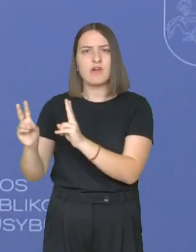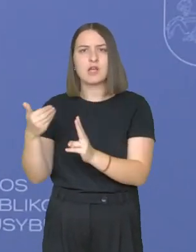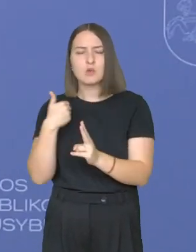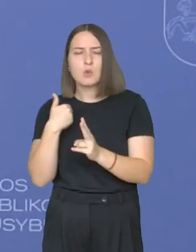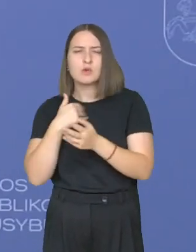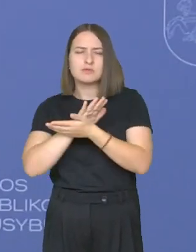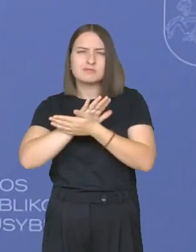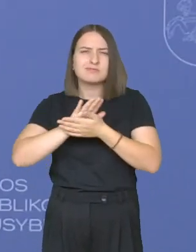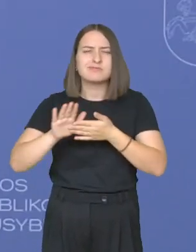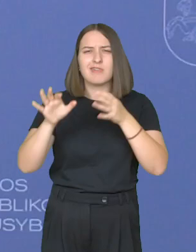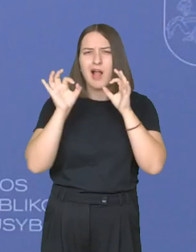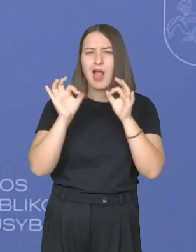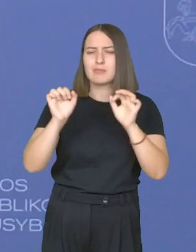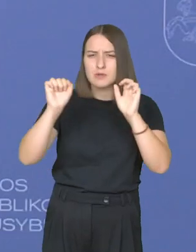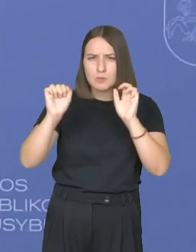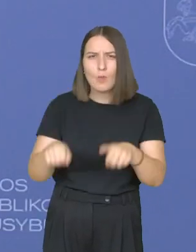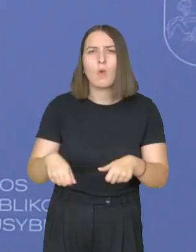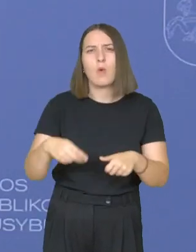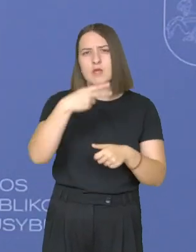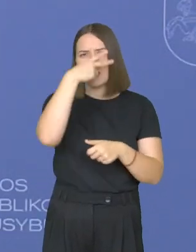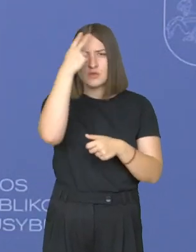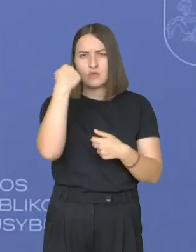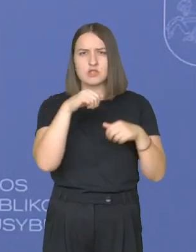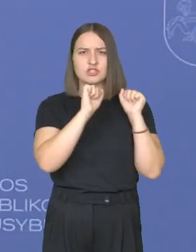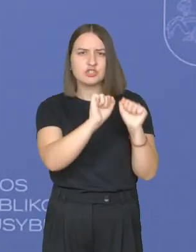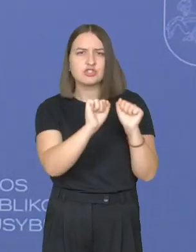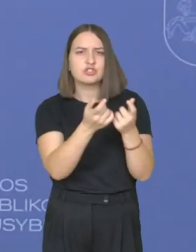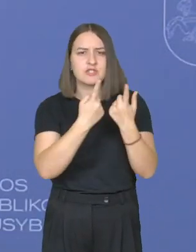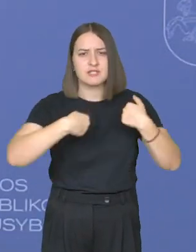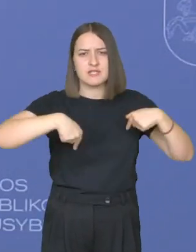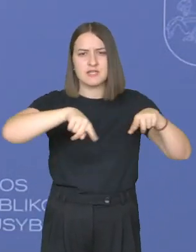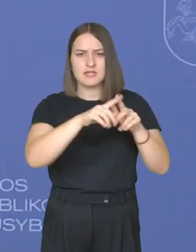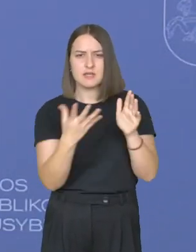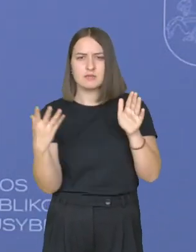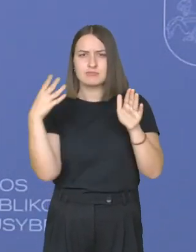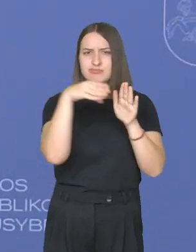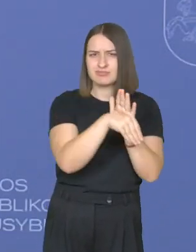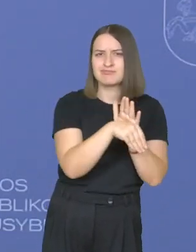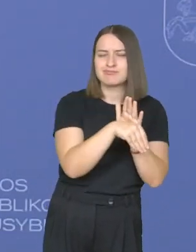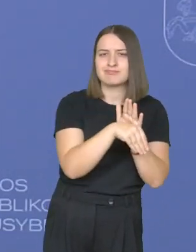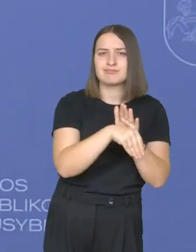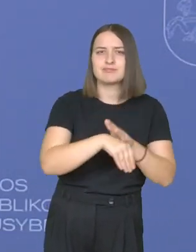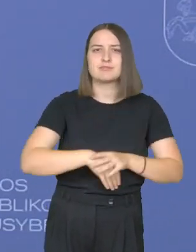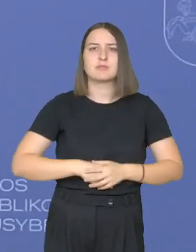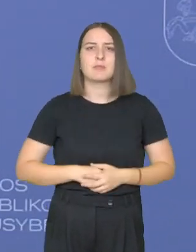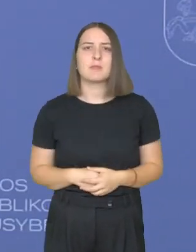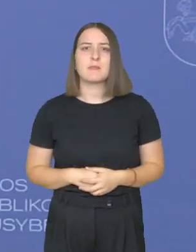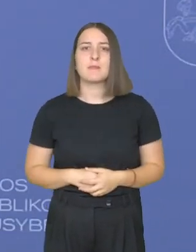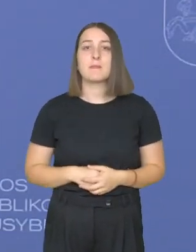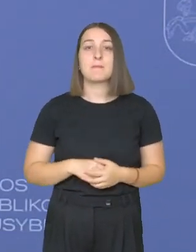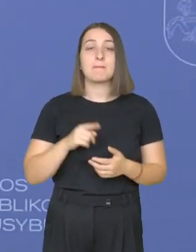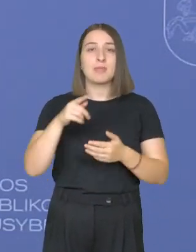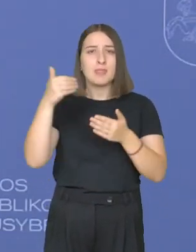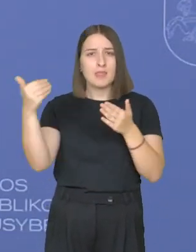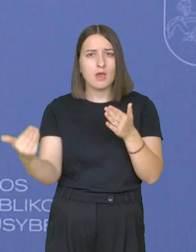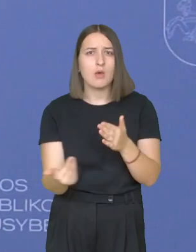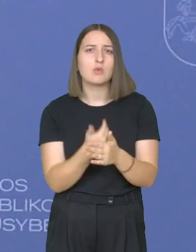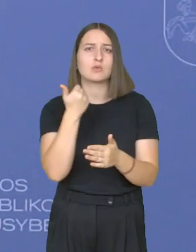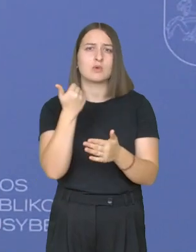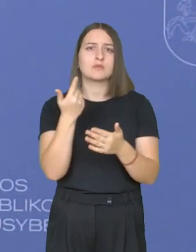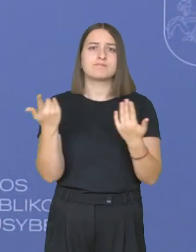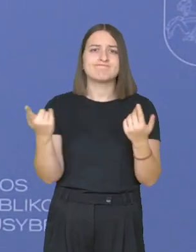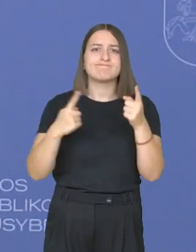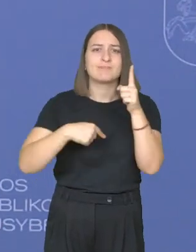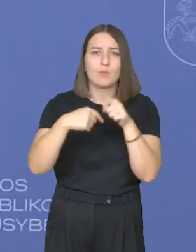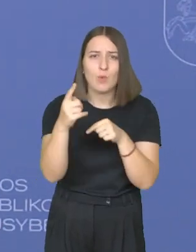galėtume investuoti į lietuvos gynybos pajėgumus bet neatsijama naujos naujos geopolitinės realybės dalis